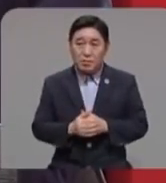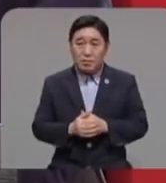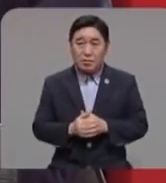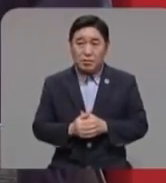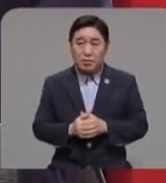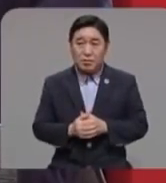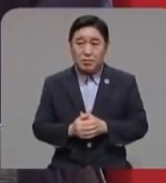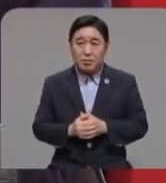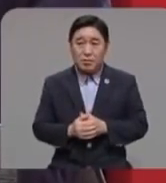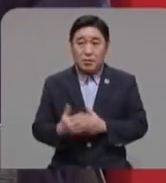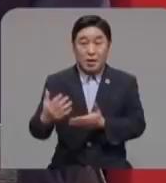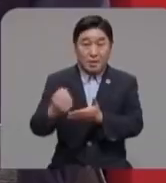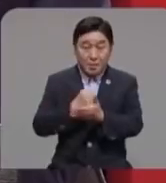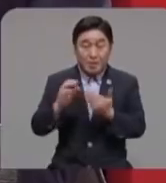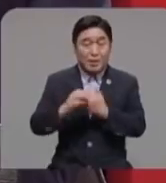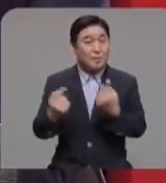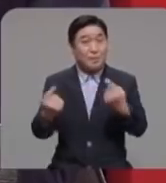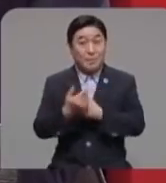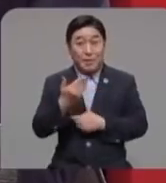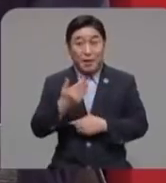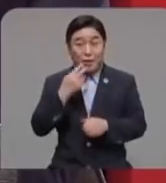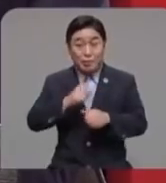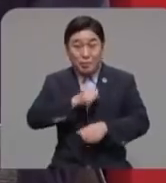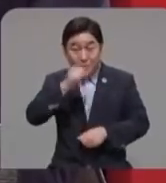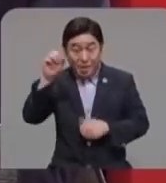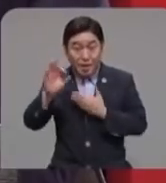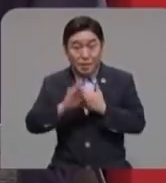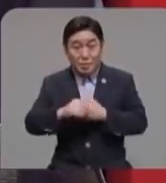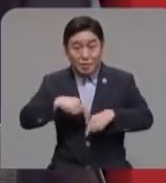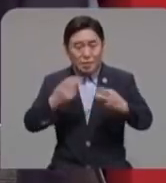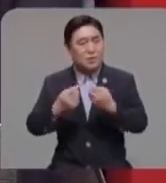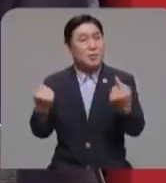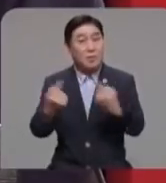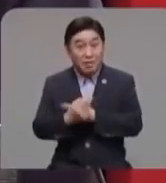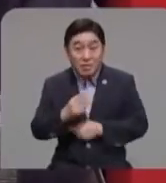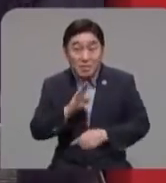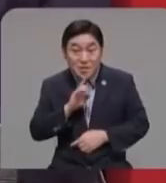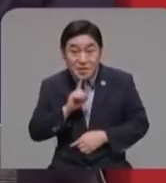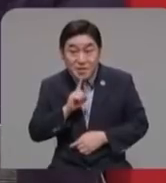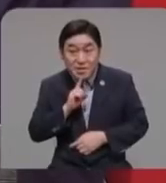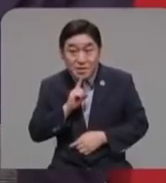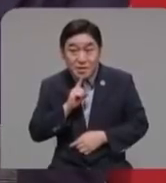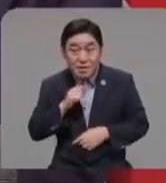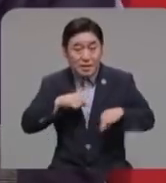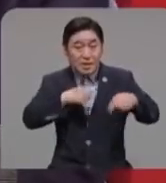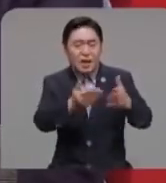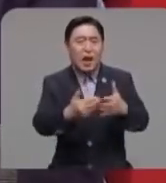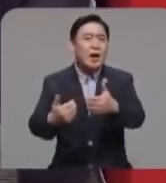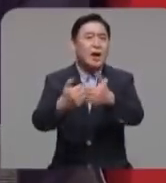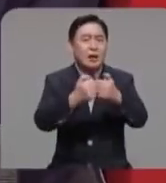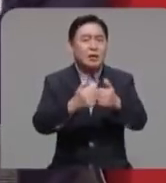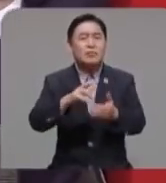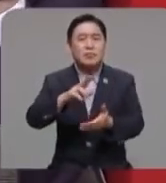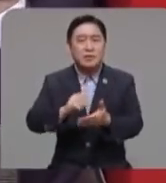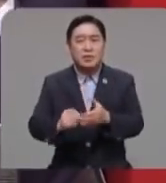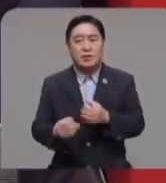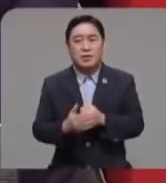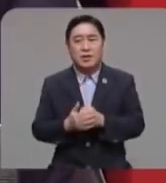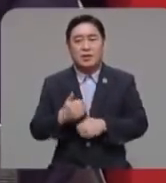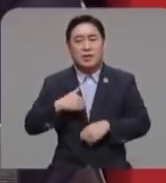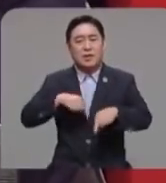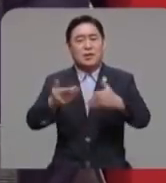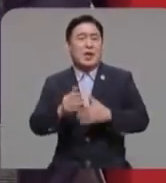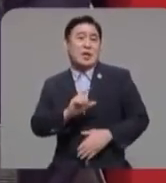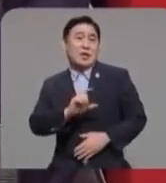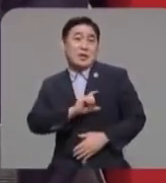얻으려면 또 바뀔 수도 있겠죠? 그러면 후보가 되시면 또 정책 바꾼다고요? 그거는 당하고 또 상의해야 될 문제입니다. 아니, 그래. 저희